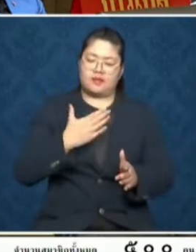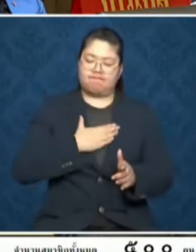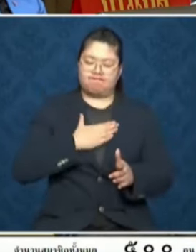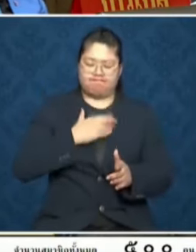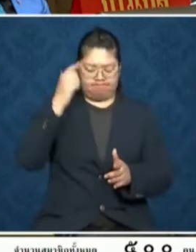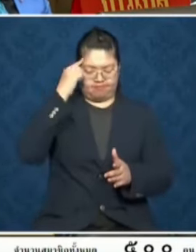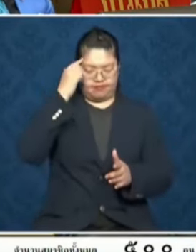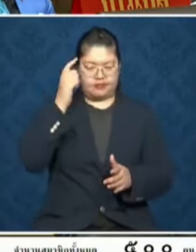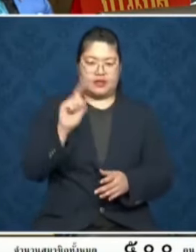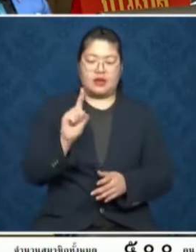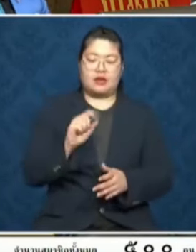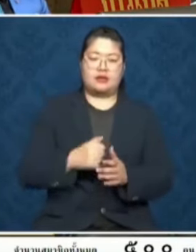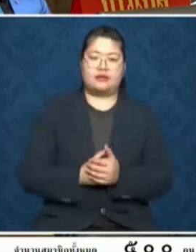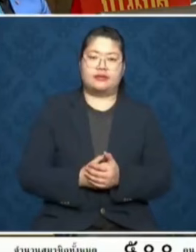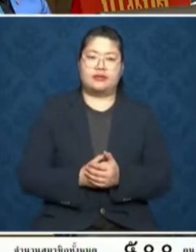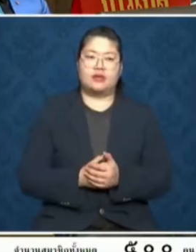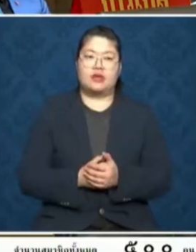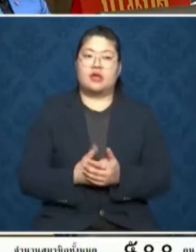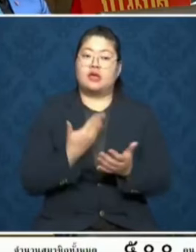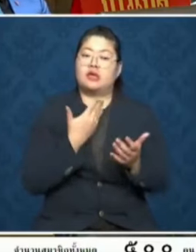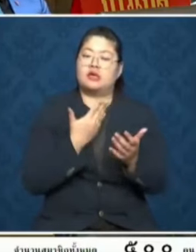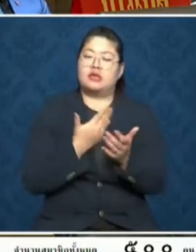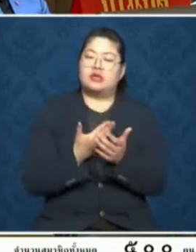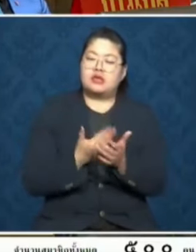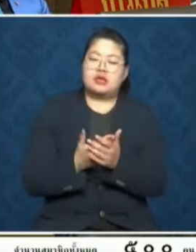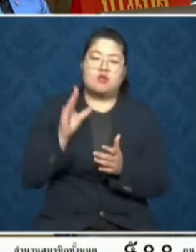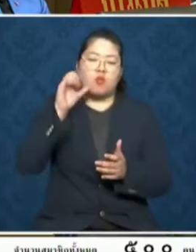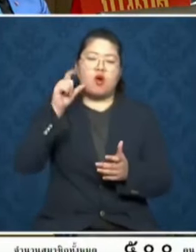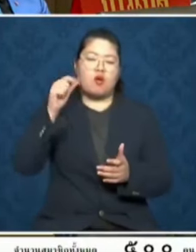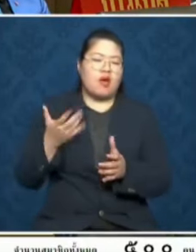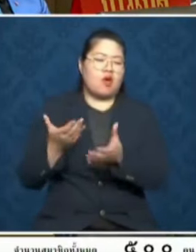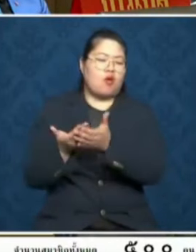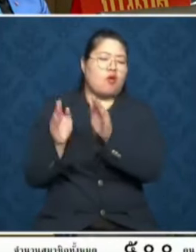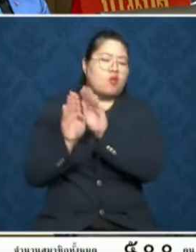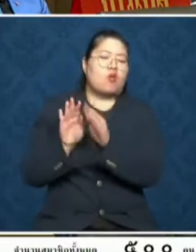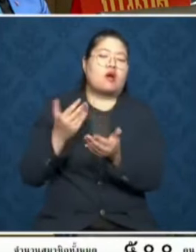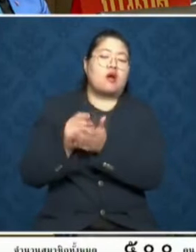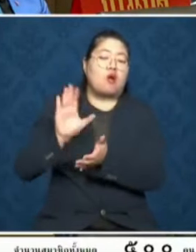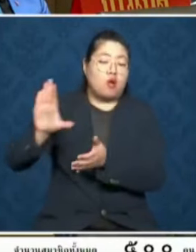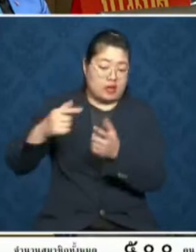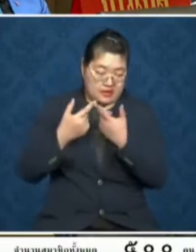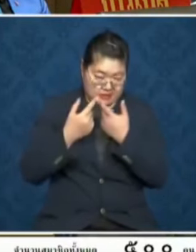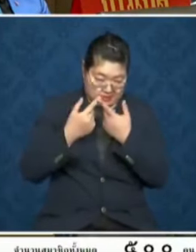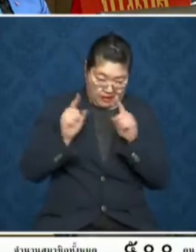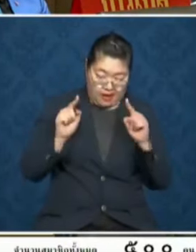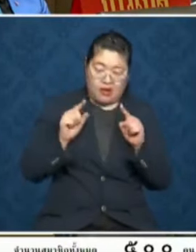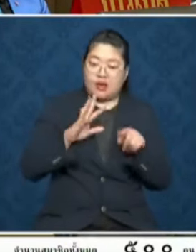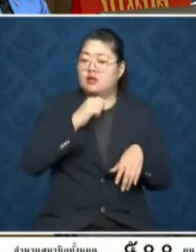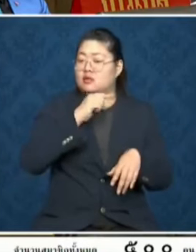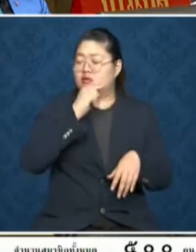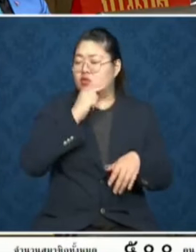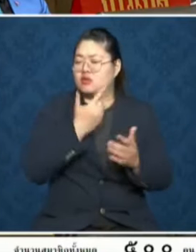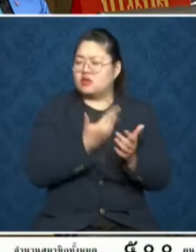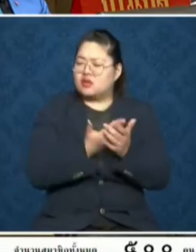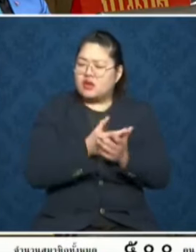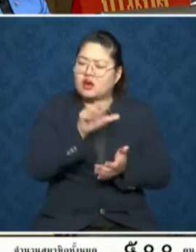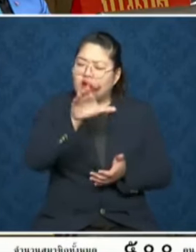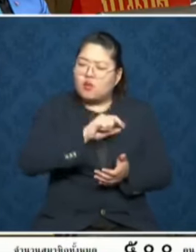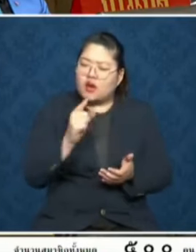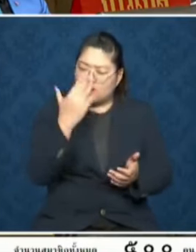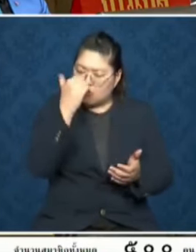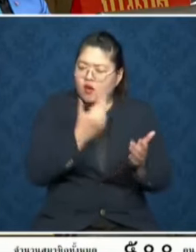ได้ว่าส่วนหนึ่งก็อาจจะอ้างว่าได้รับมาจากเงินมรดกแต่แล้วที่ไม่ใช่มรดกล่ะคะมันจึงปฏิเสธไม่ได้ว่าการเข้าม